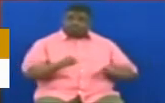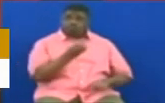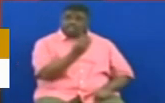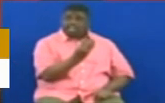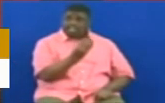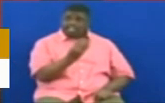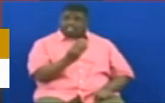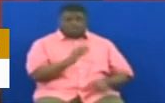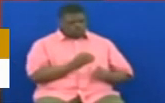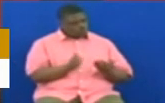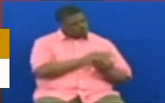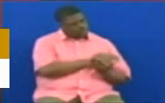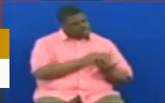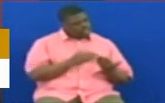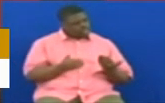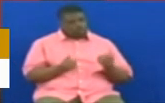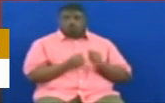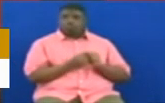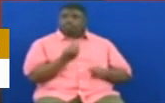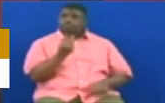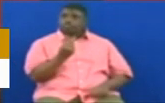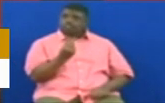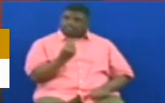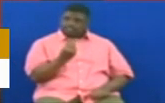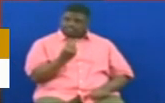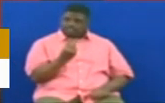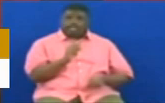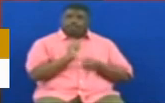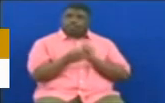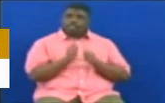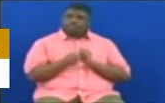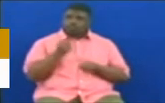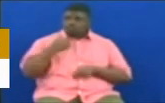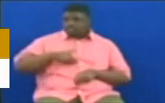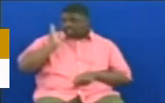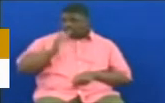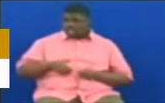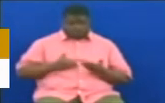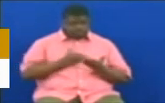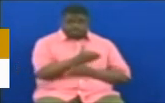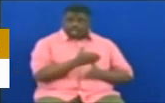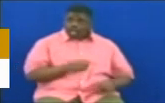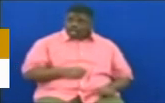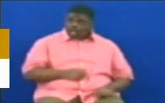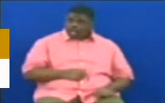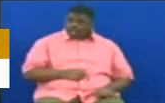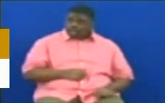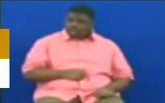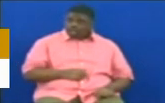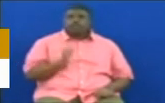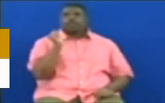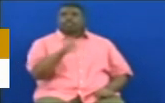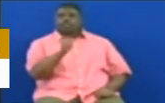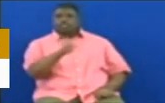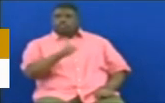Kifungu cha nne, ukurasa wa 12, kina marekebisho ya serikali. Kifungu cha nne na marekebisho ya serikali